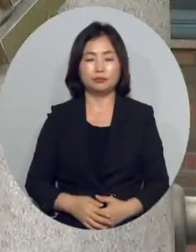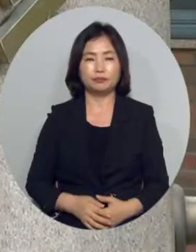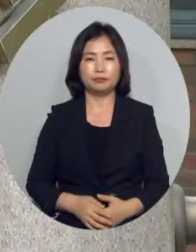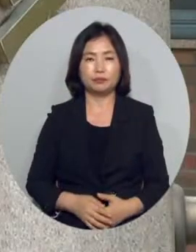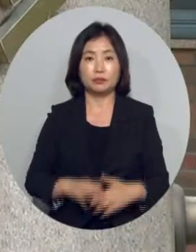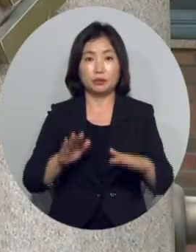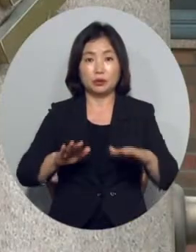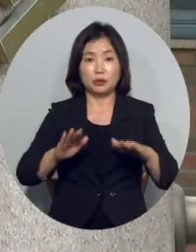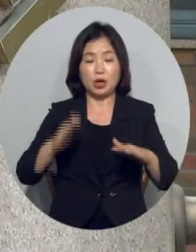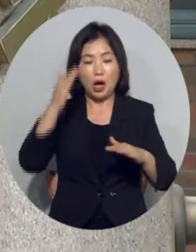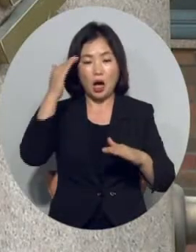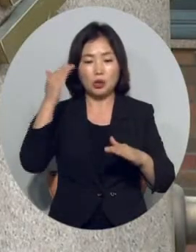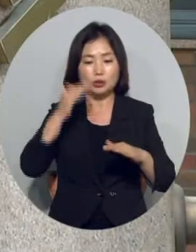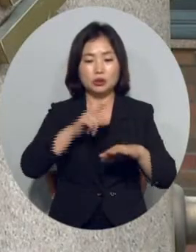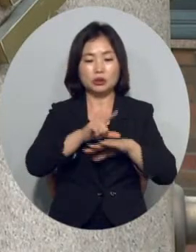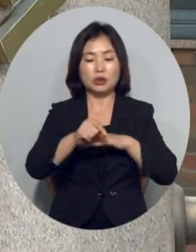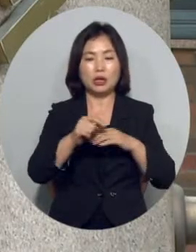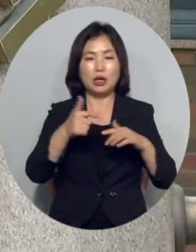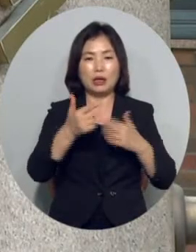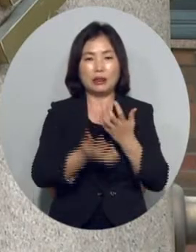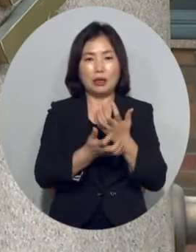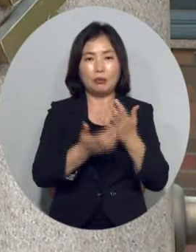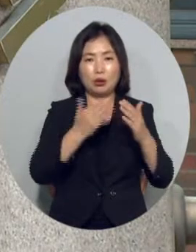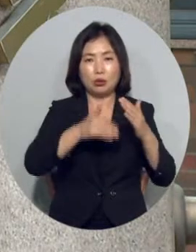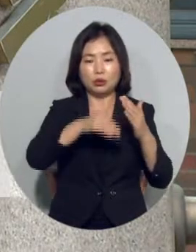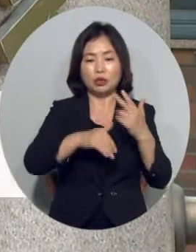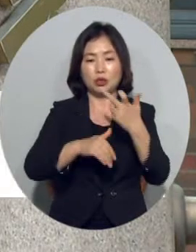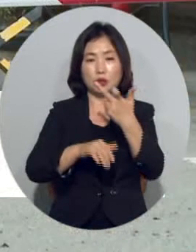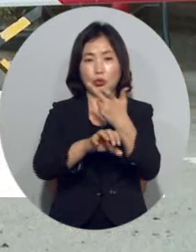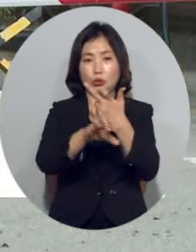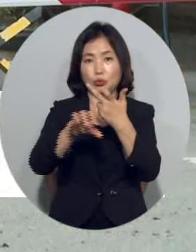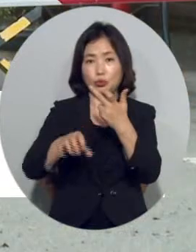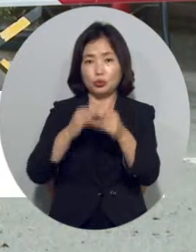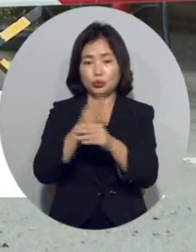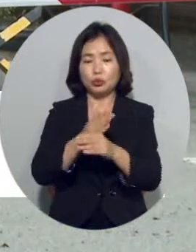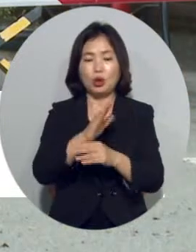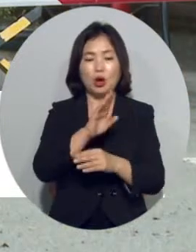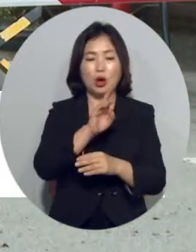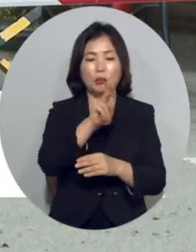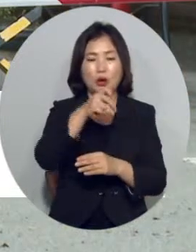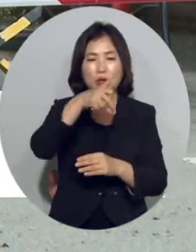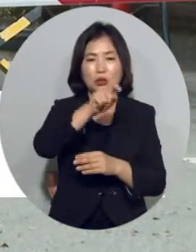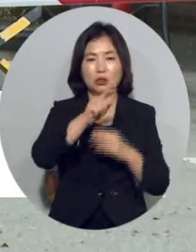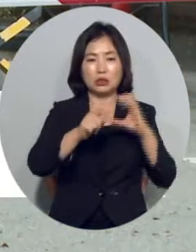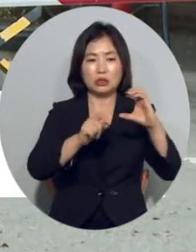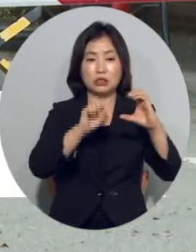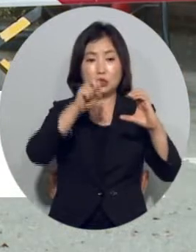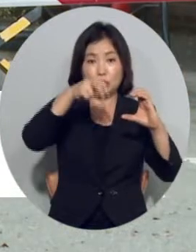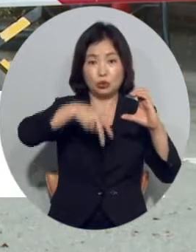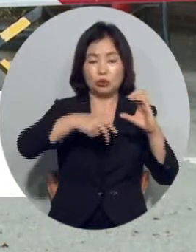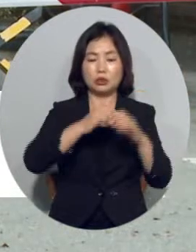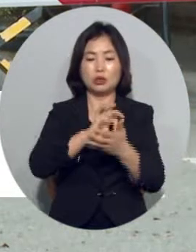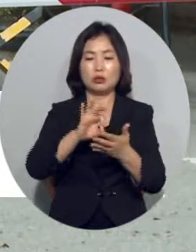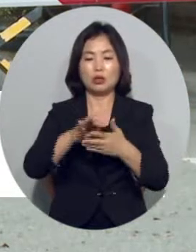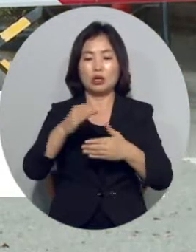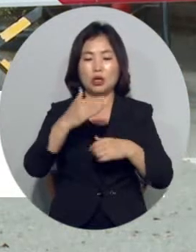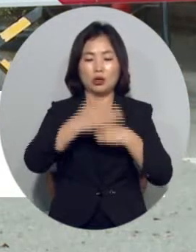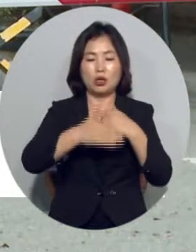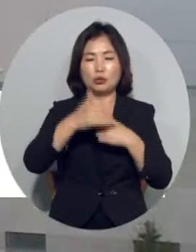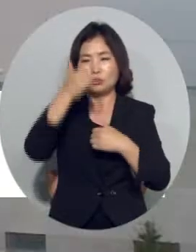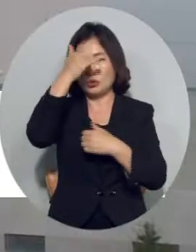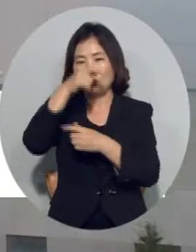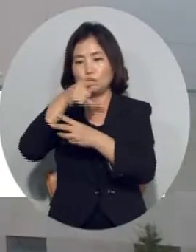현재 한국지역 난방공사 지사 17곡 가운데 벙커 c 유를 사용하는 곳은 대구와 청주